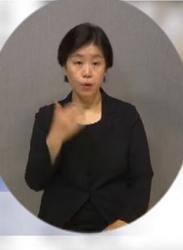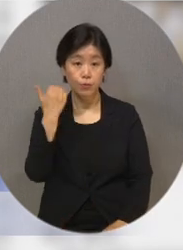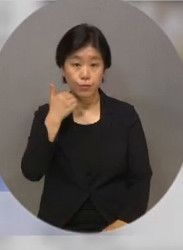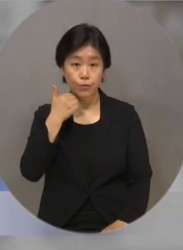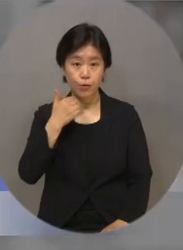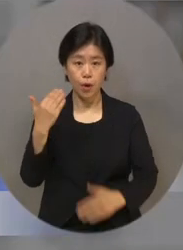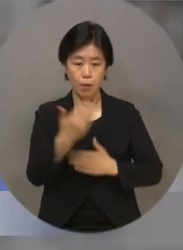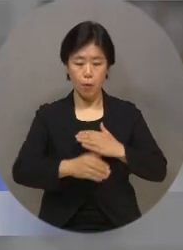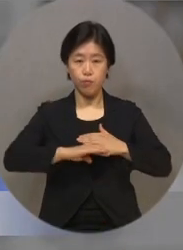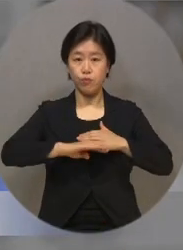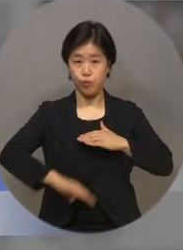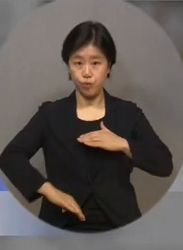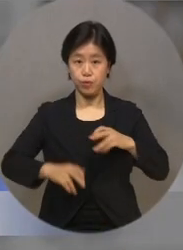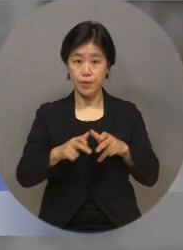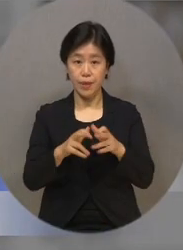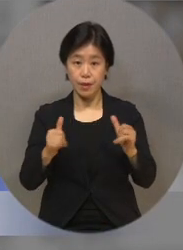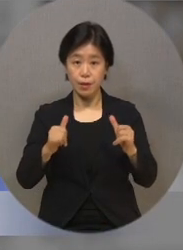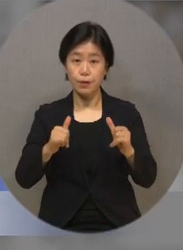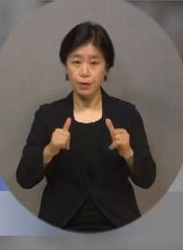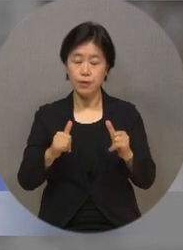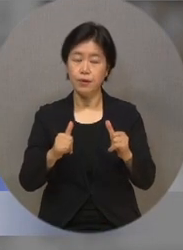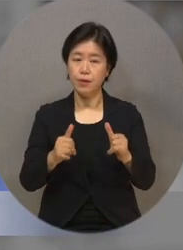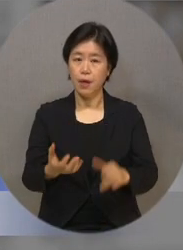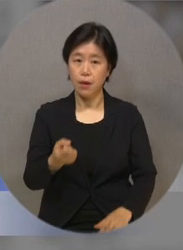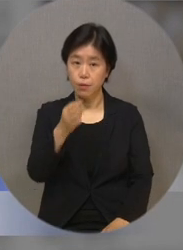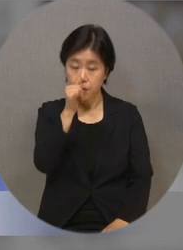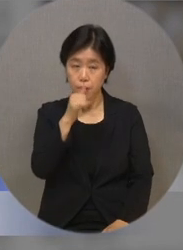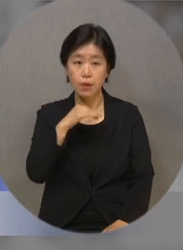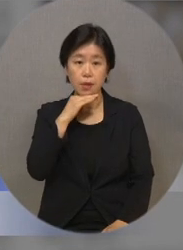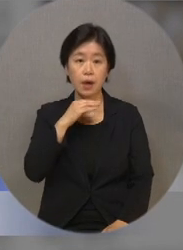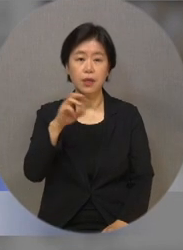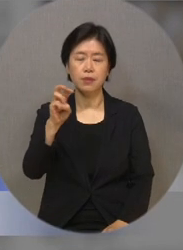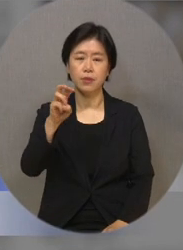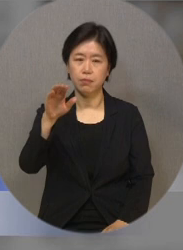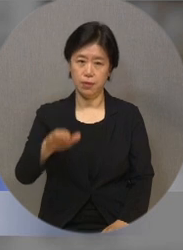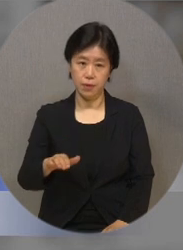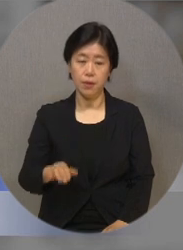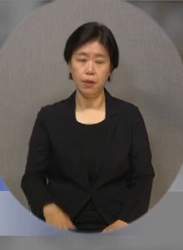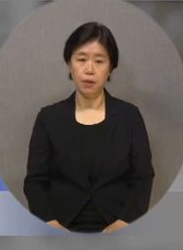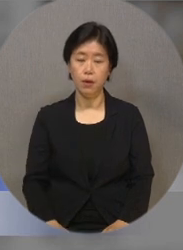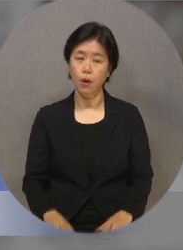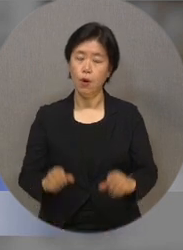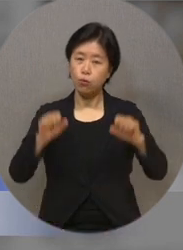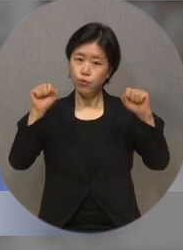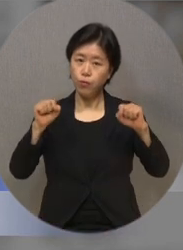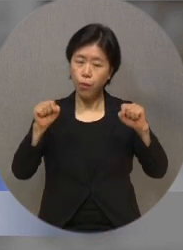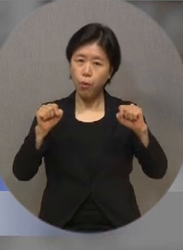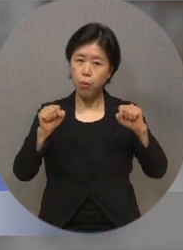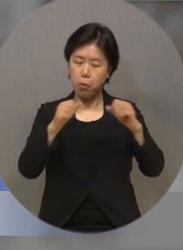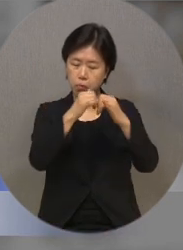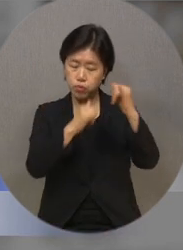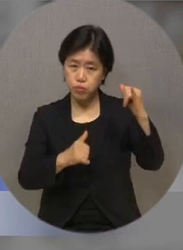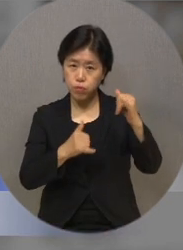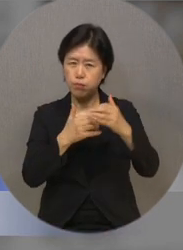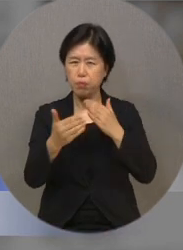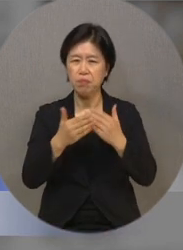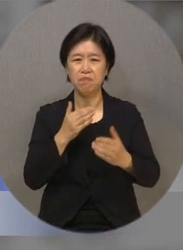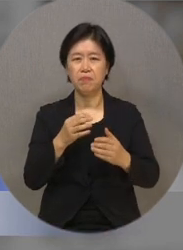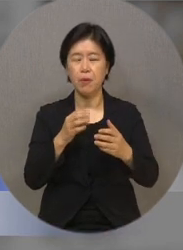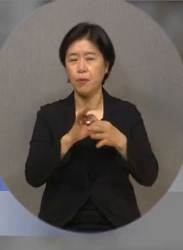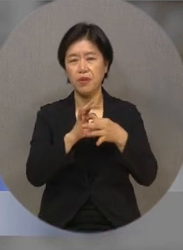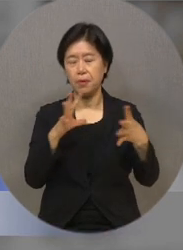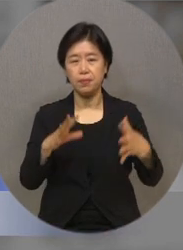중 30대 이하 성인 남성으로이 운동경력과 관계없이 휠체어 농구에 대해 관심이 있는 장애인이라면